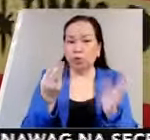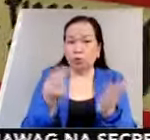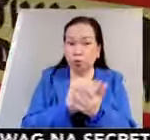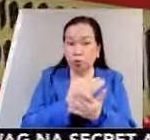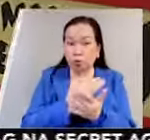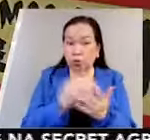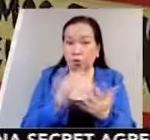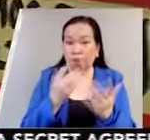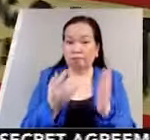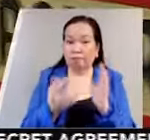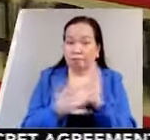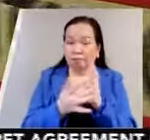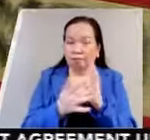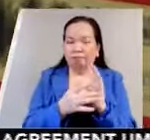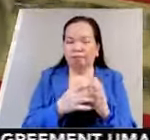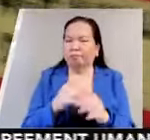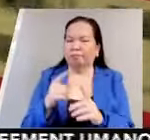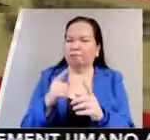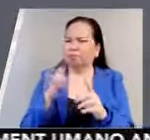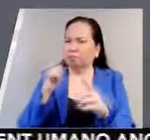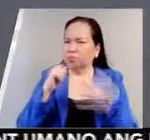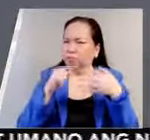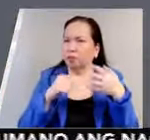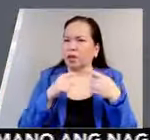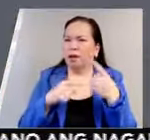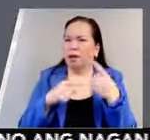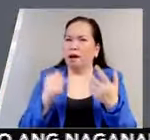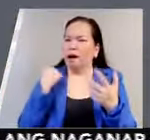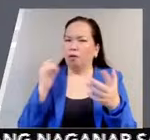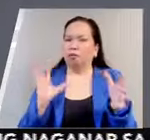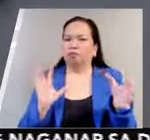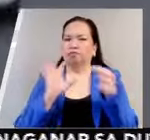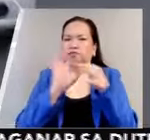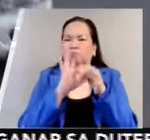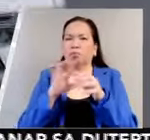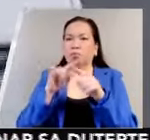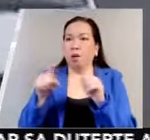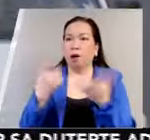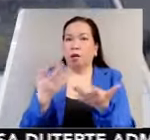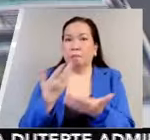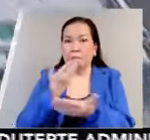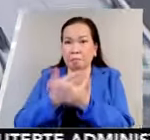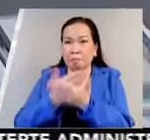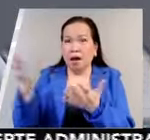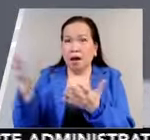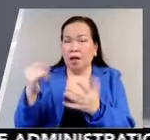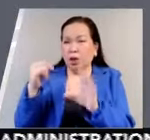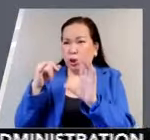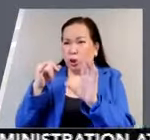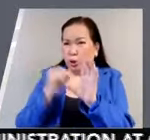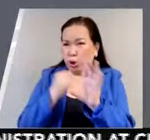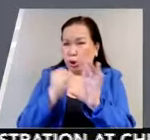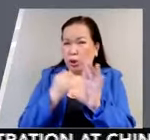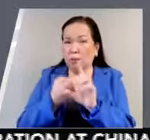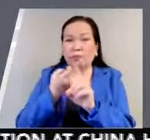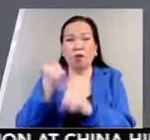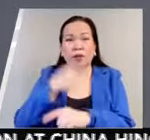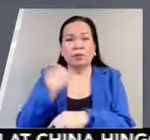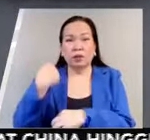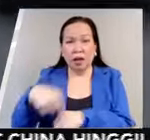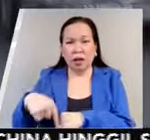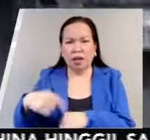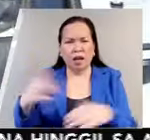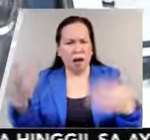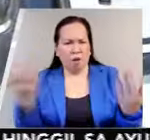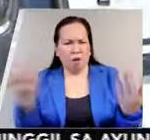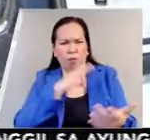katulad po ng consolidation at pagkuha po ng mga mahal na unit na galing po ng China. Paano ka magkakaroon ng magandang benepisyo kung baon ka sa